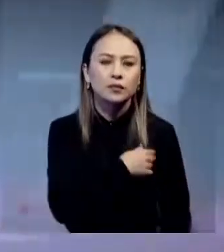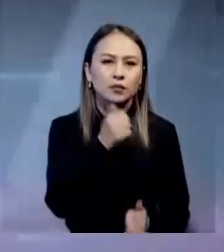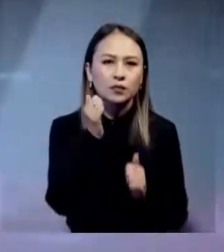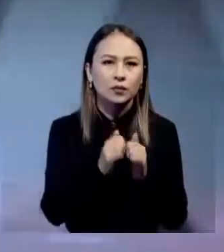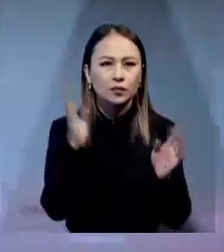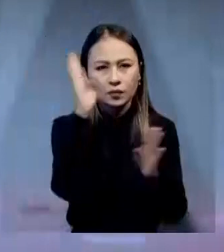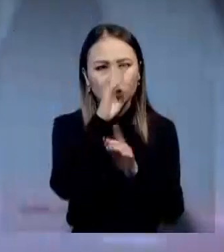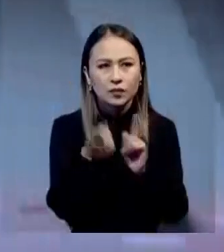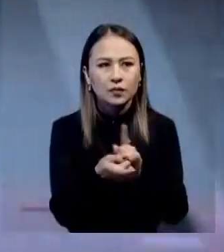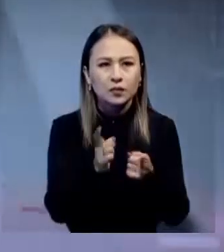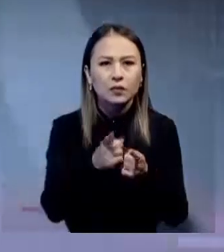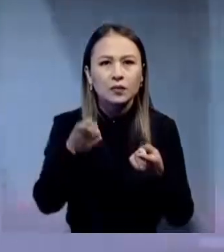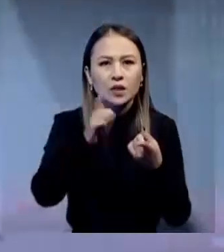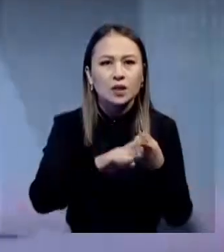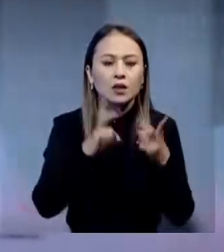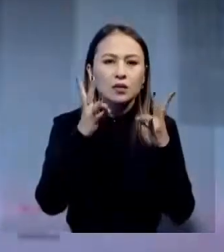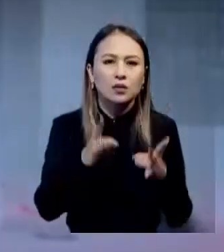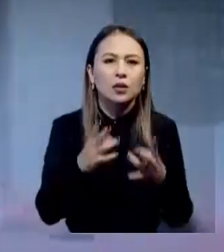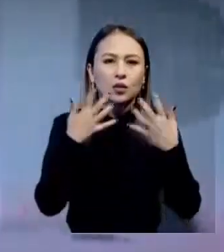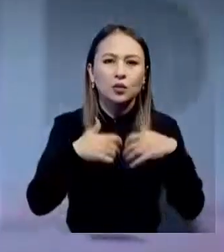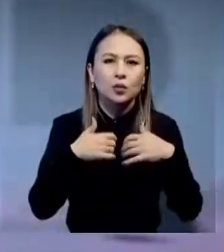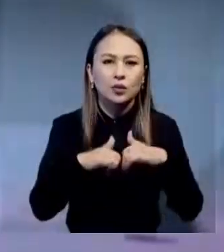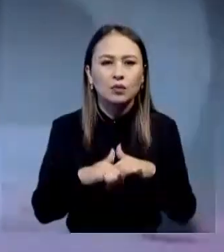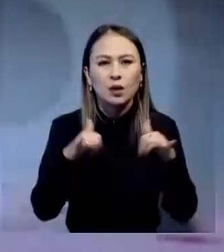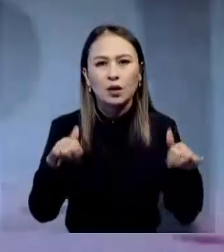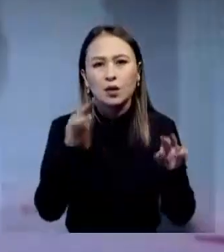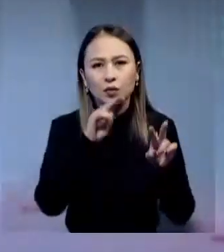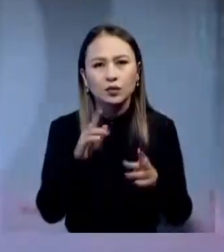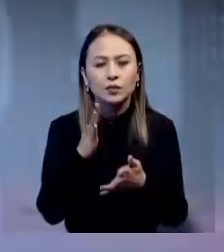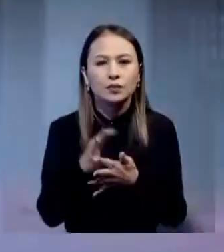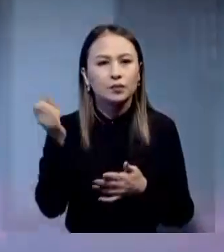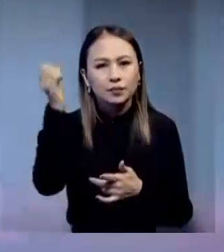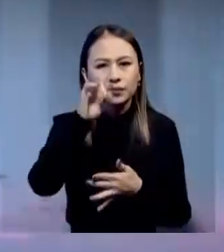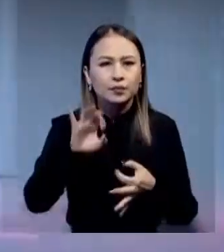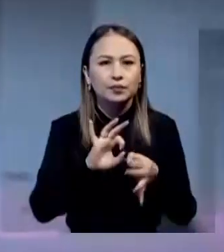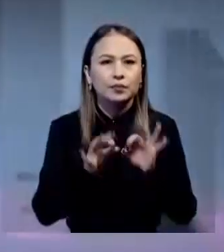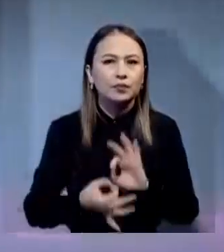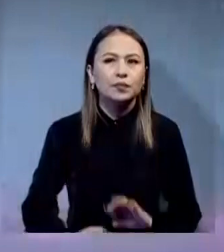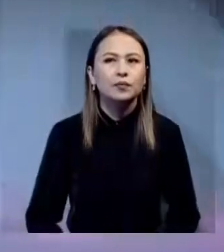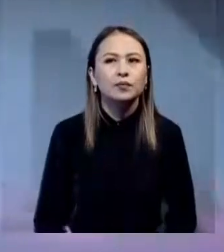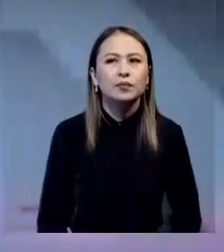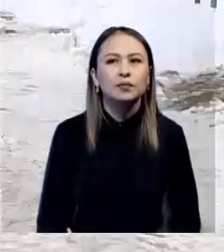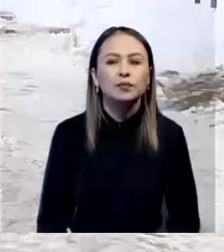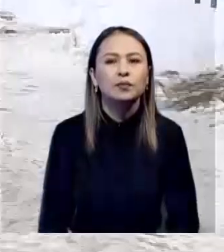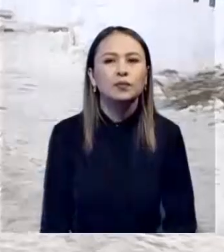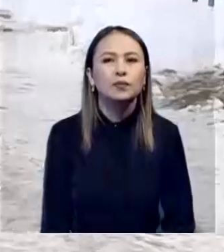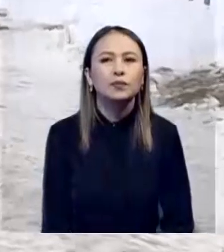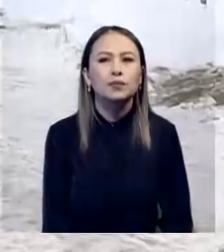Дәргерлер күн райының жылуына байланысты жарақат санының да күрт өскендігі байқалады деп отыр. Тақырыпты тілшіміз толықтырады.